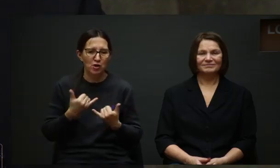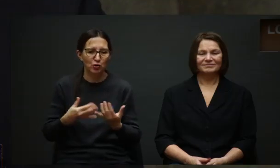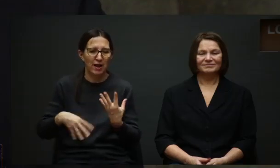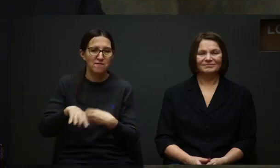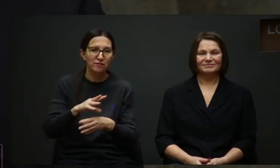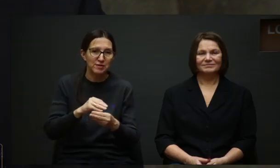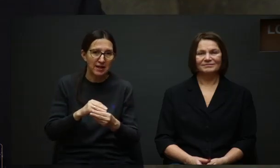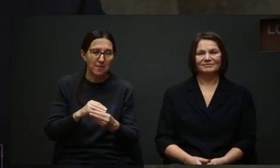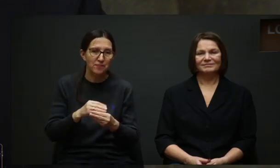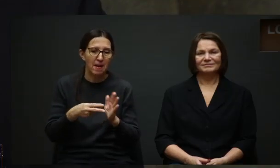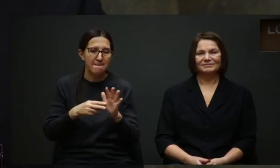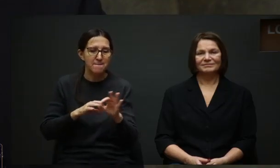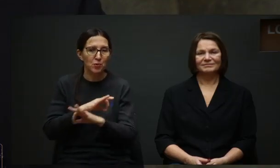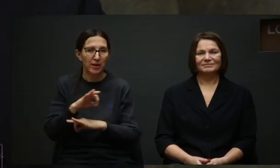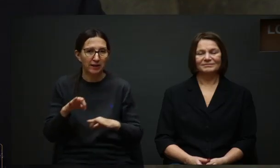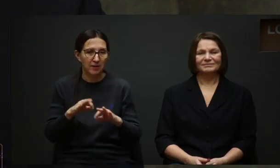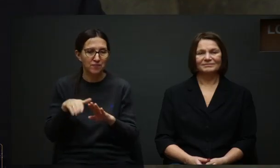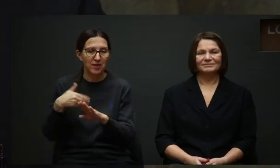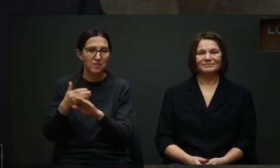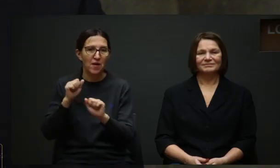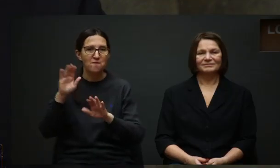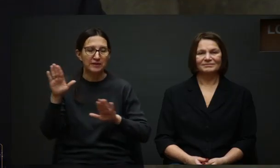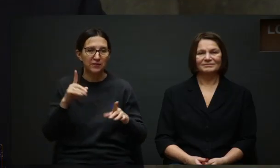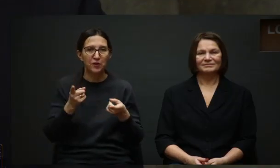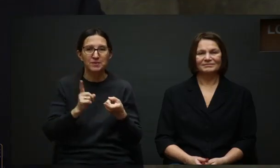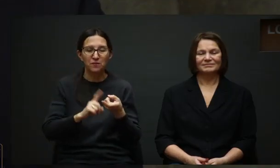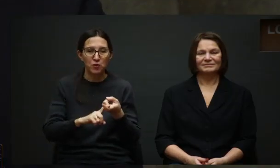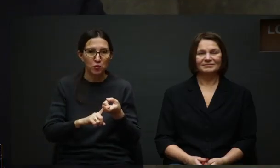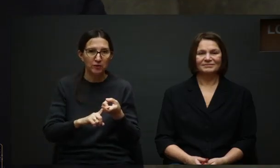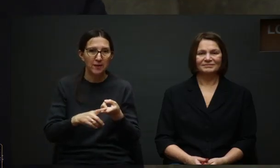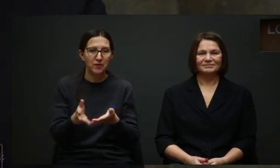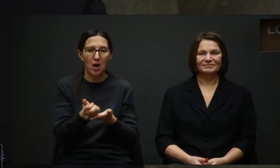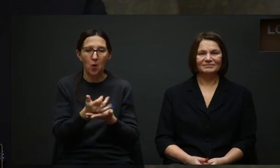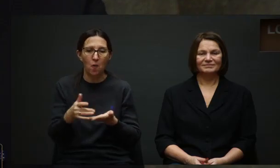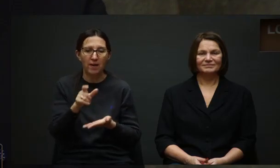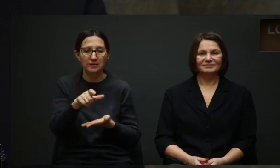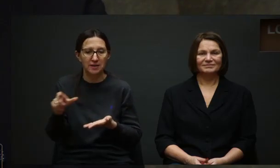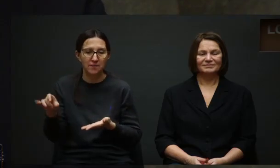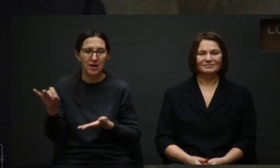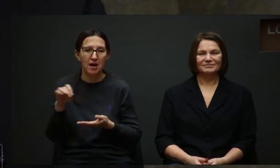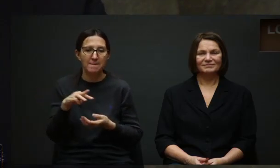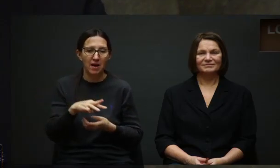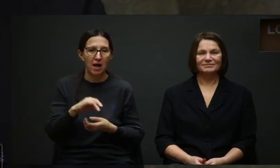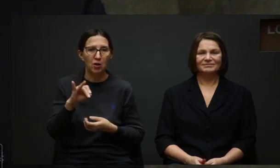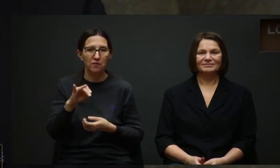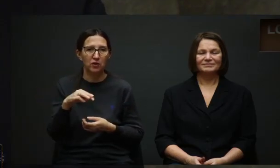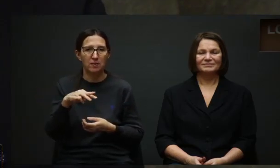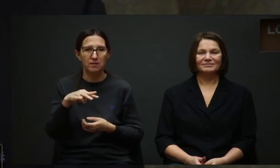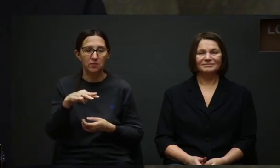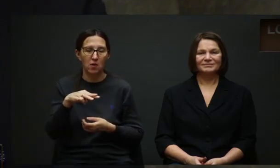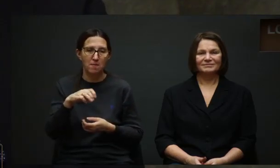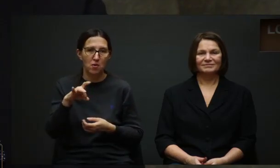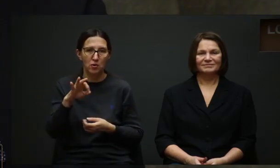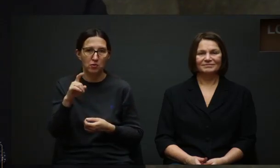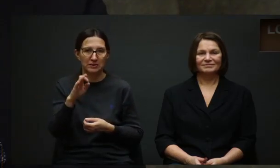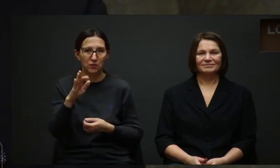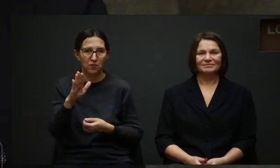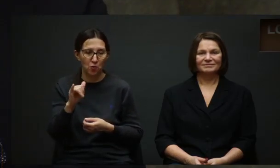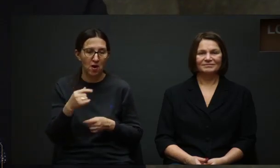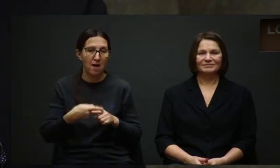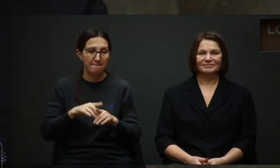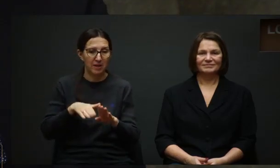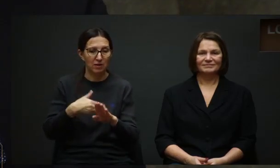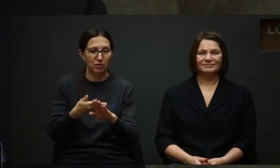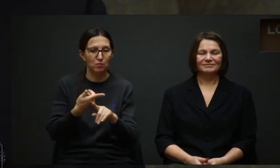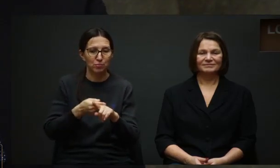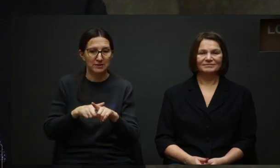нас с вами проект выставки, посвященный коллекционерам Михаилу Ивану Морозову, которую мы откроем вслед за фондом